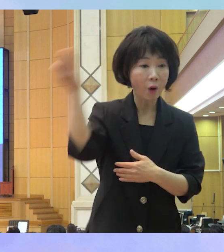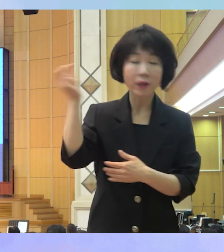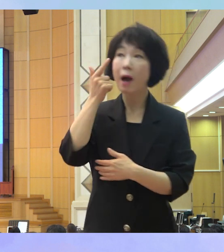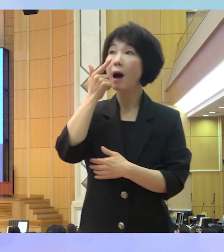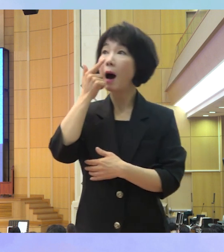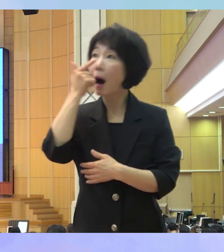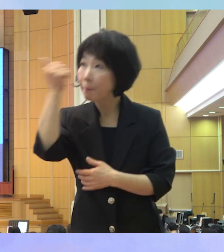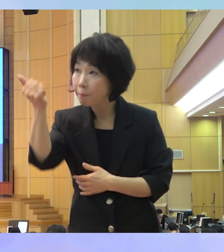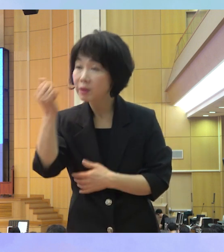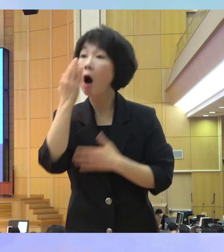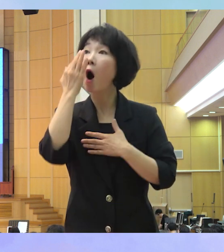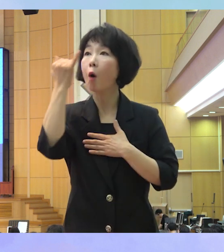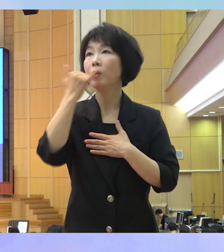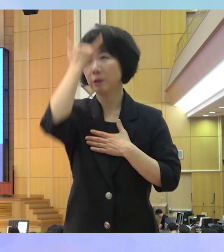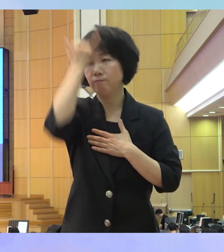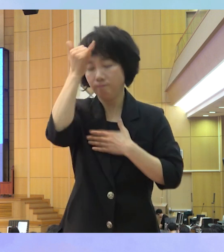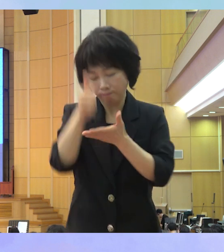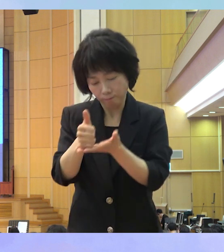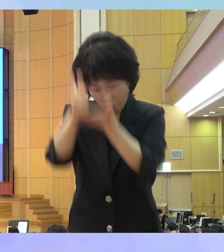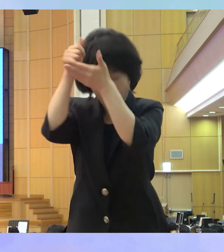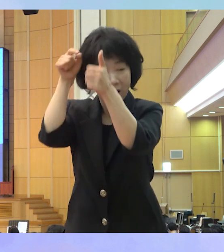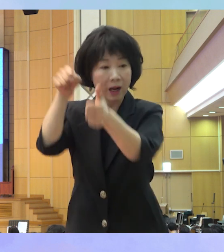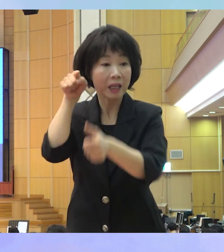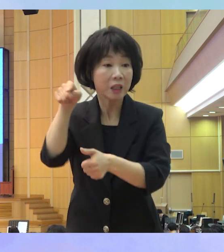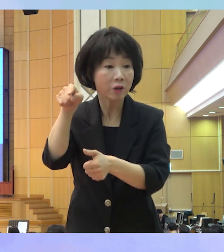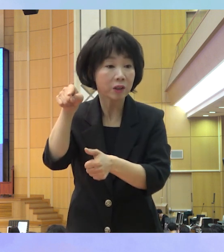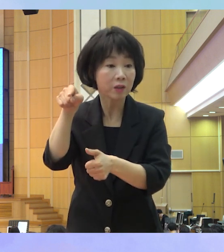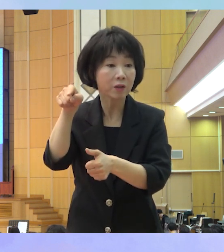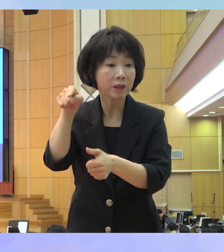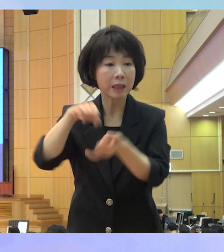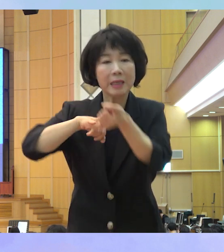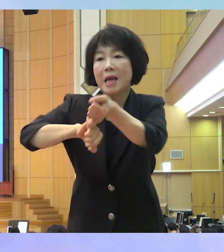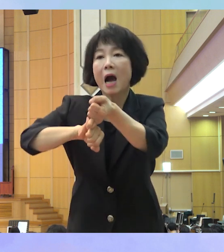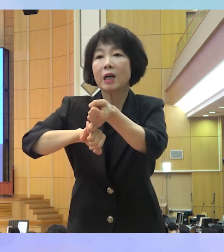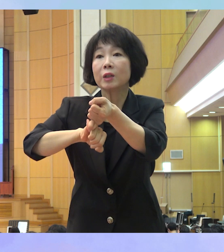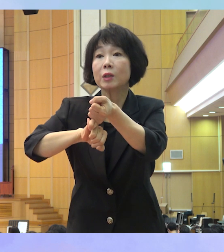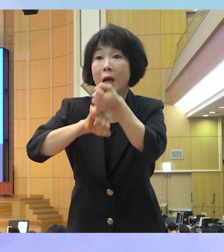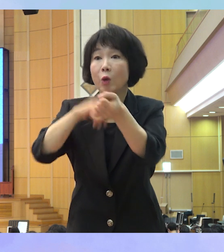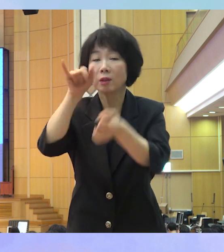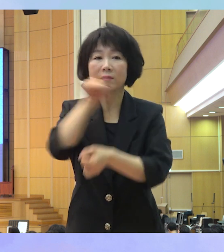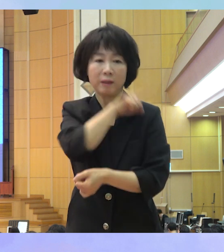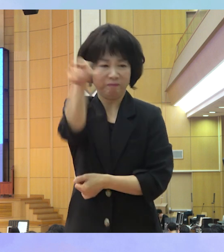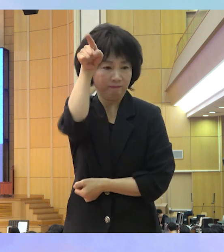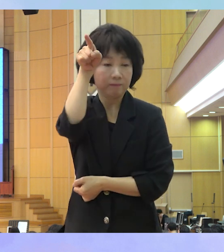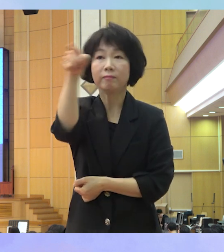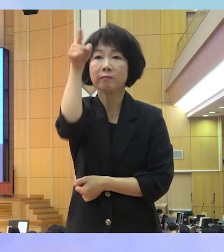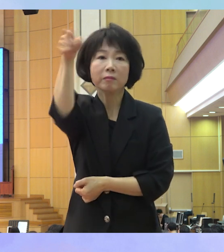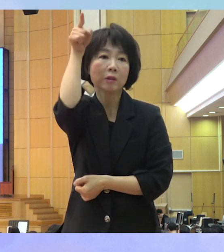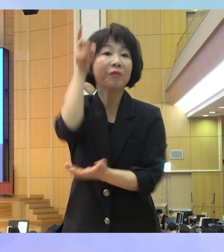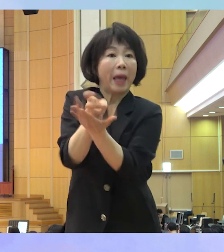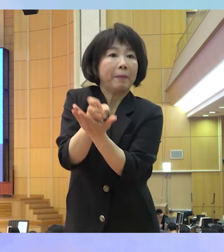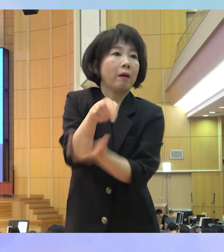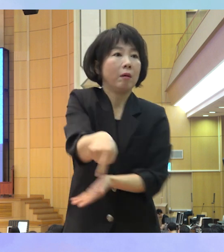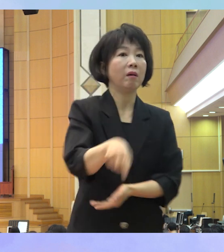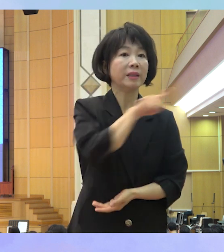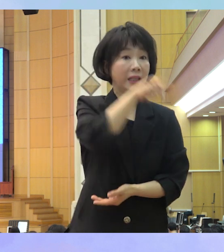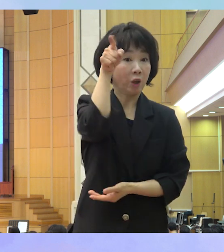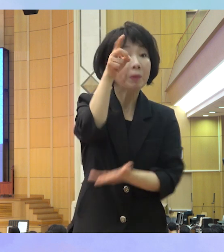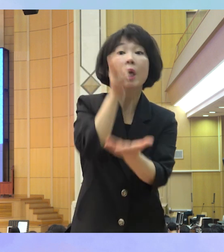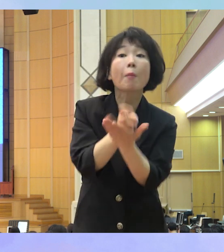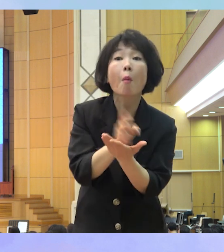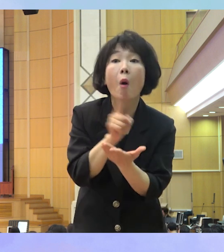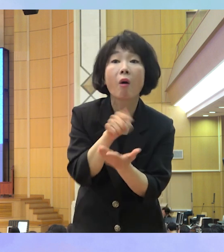아버지와 어머니를 공경하라. 이것이 뭐가 있는? 약속이 있는 첫 계명이래요. 사람에게 주는